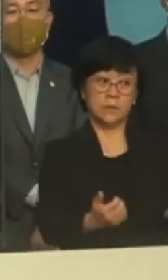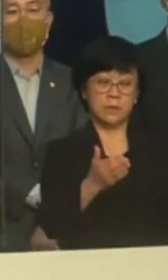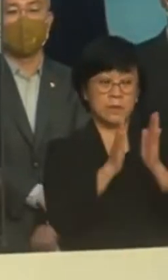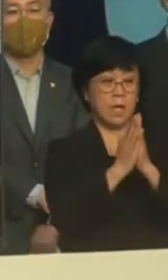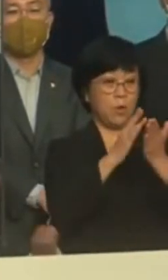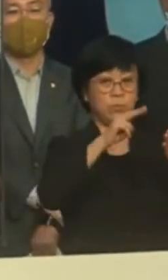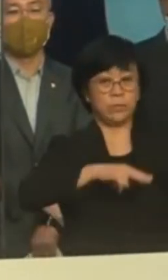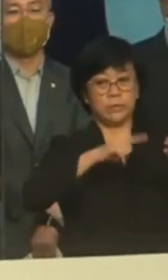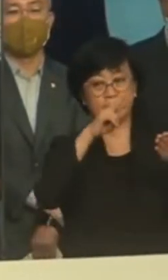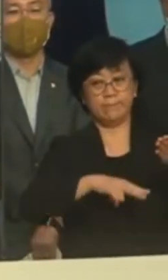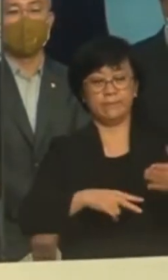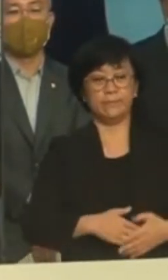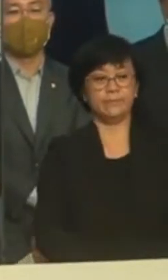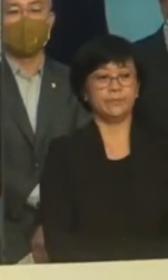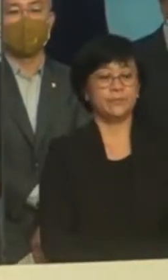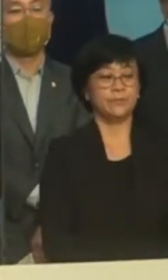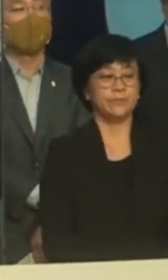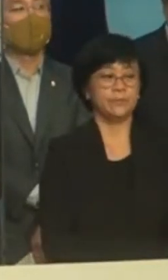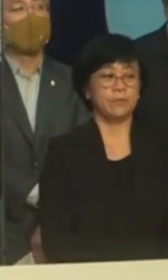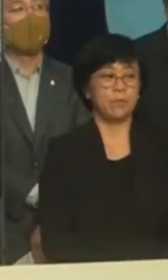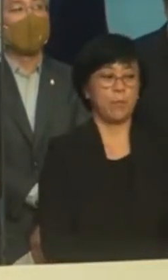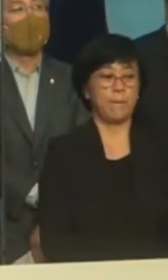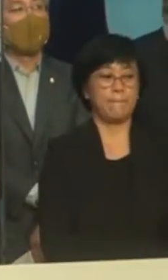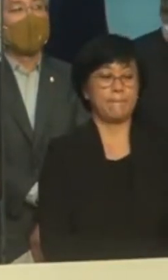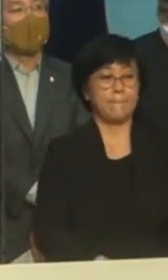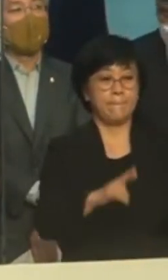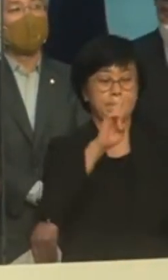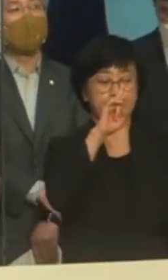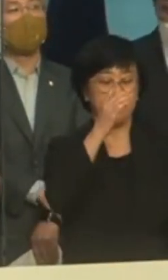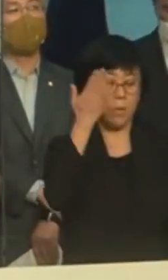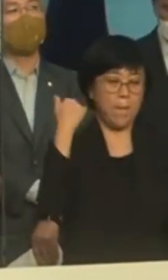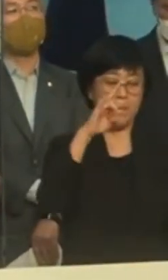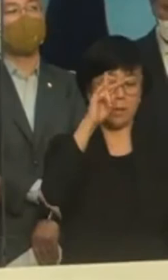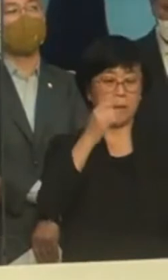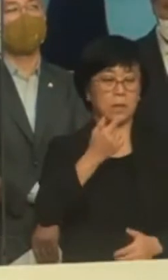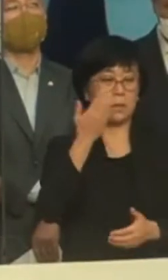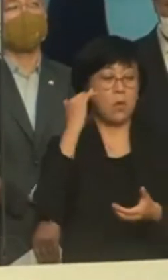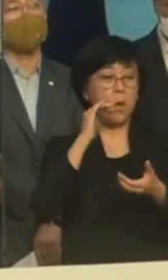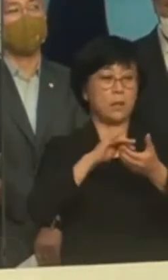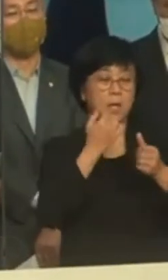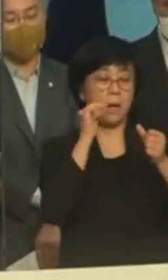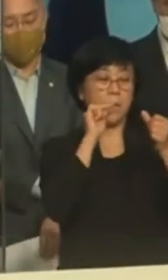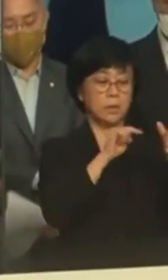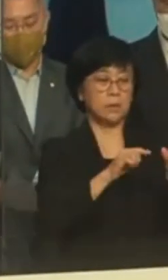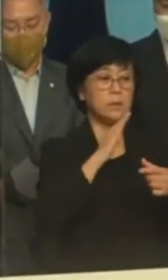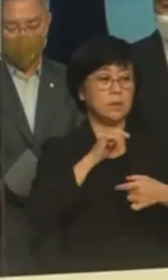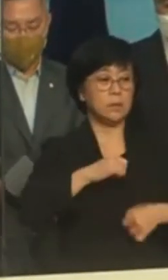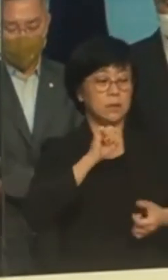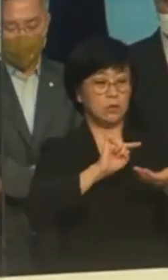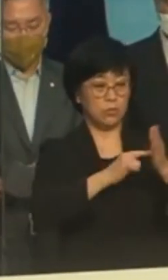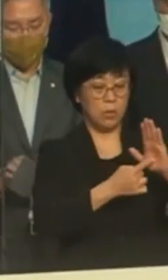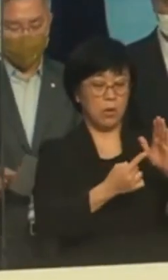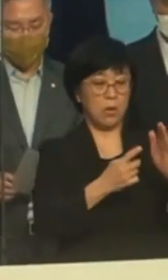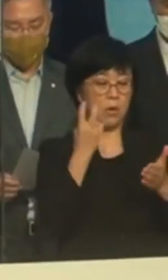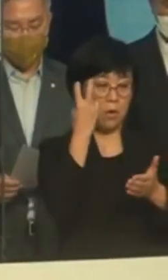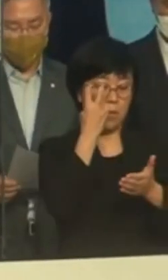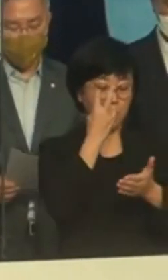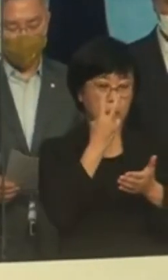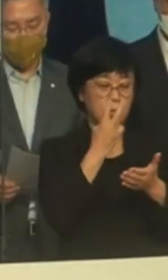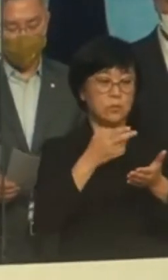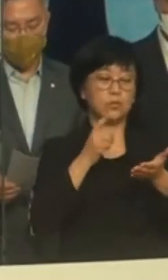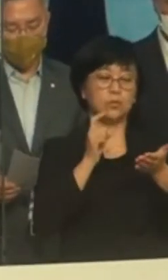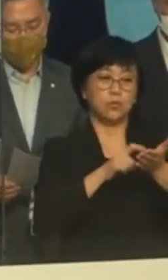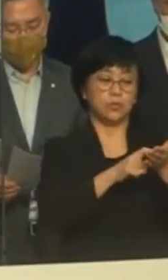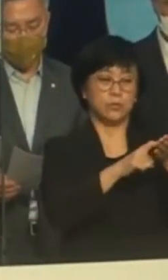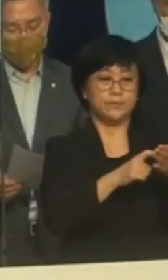기자회견문을 말씀드리겠습니다. 박근혜 청와대 하명 수사 의혹 진상규명을 위한 감찰과 조사를